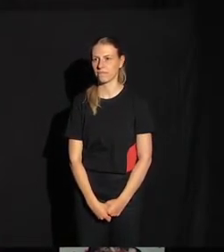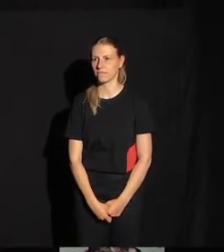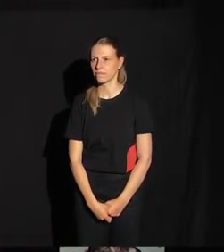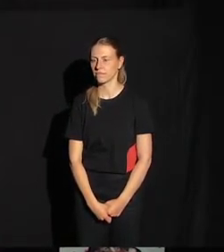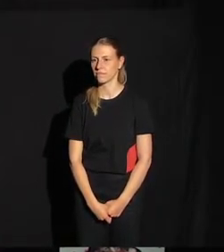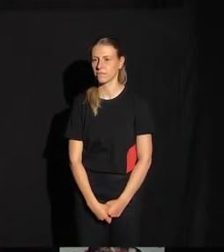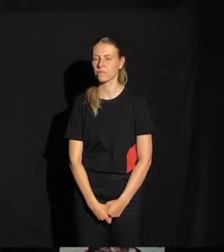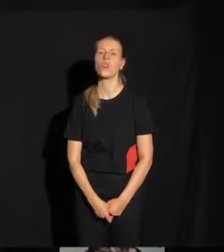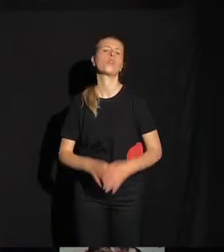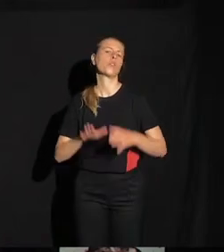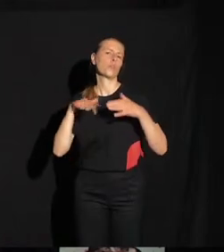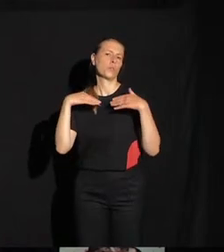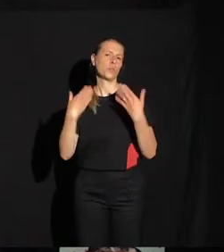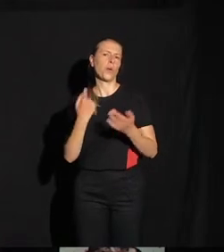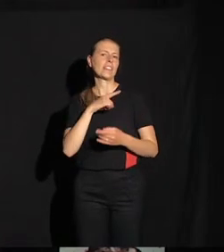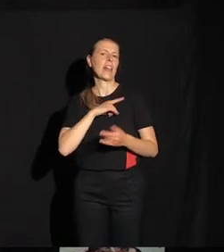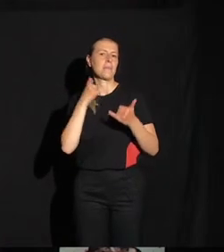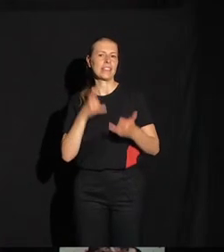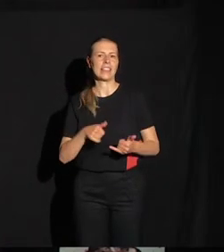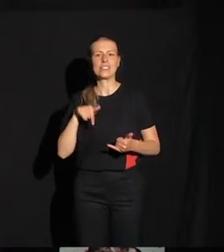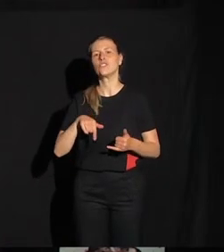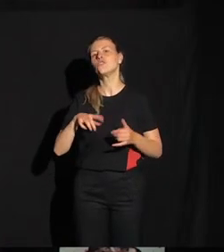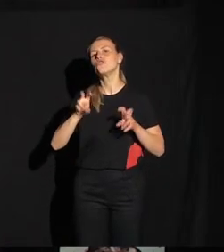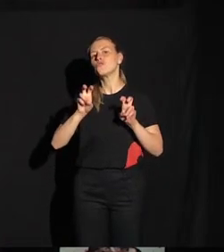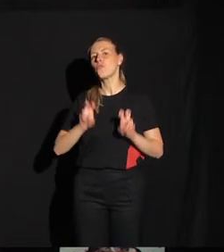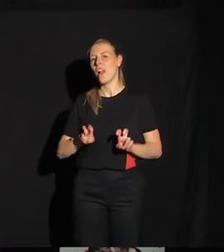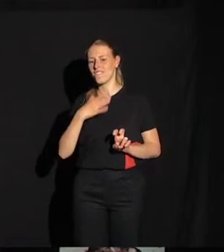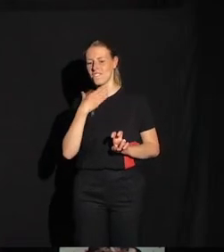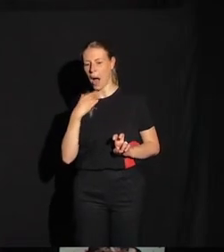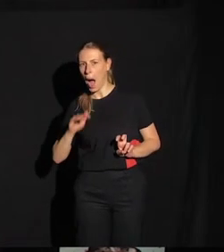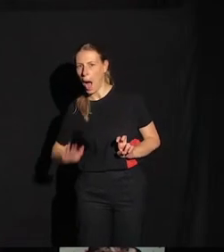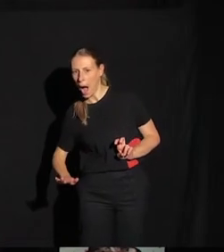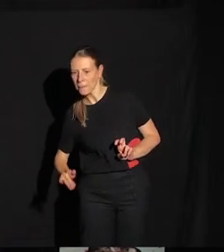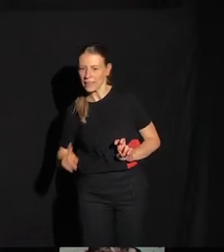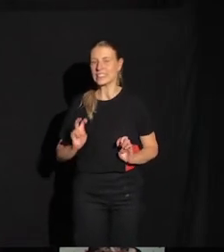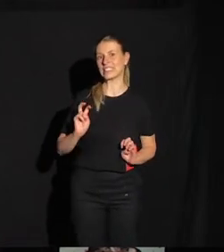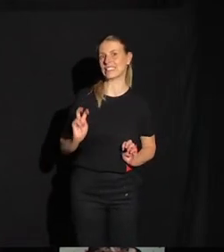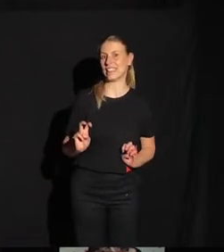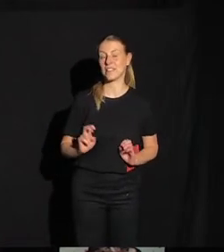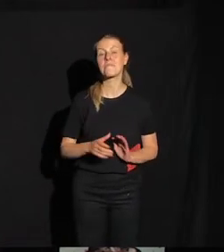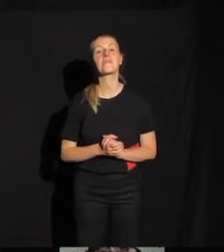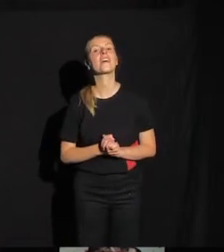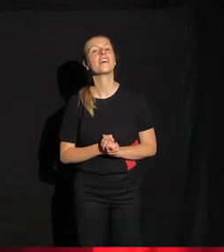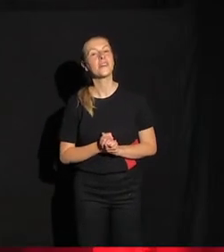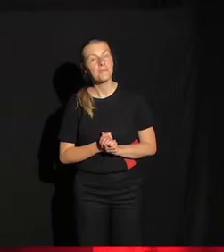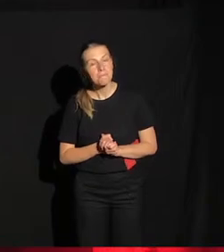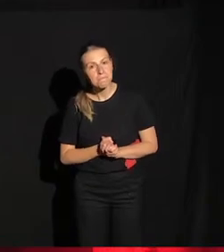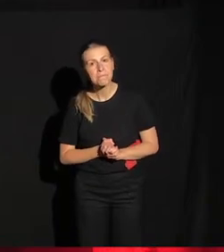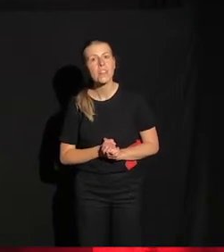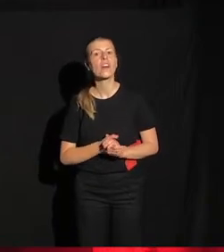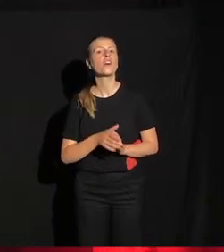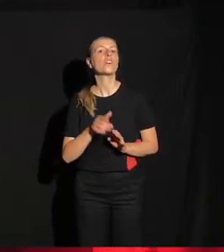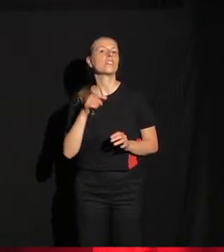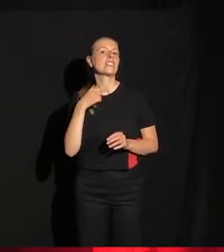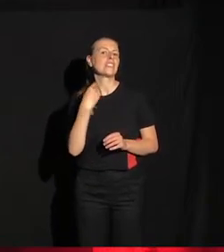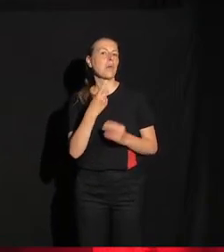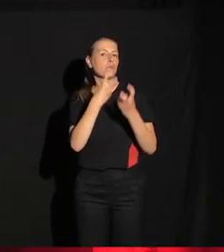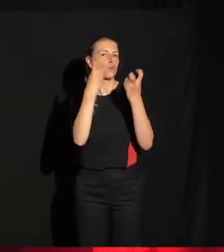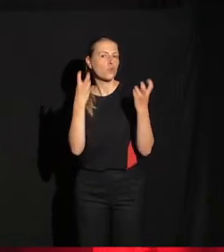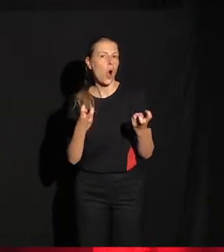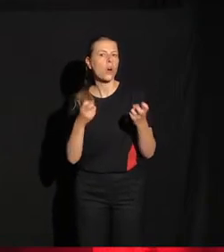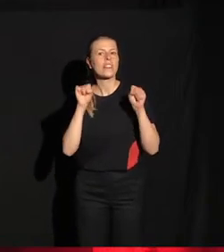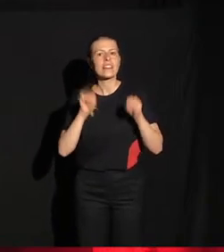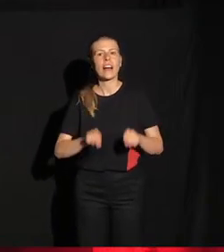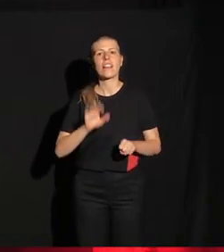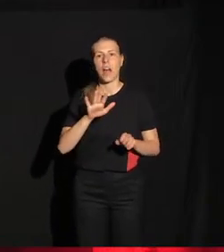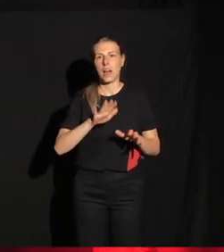So, ich setze mich mal auf diesen warmen Stuhl. Ja, ihr zu Hause könnt eigentlich gleich euren Platz so ein bisschen frei